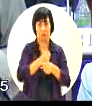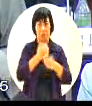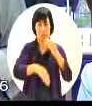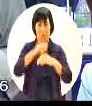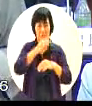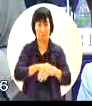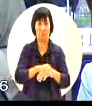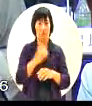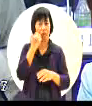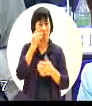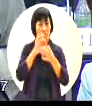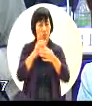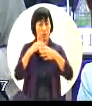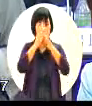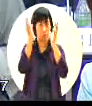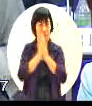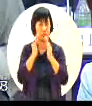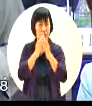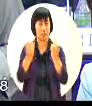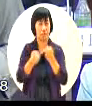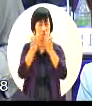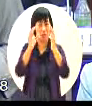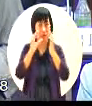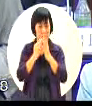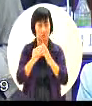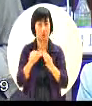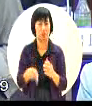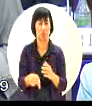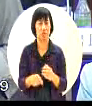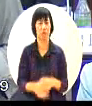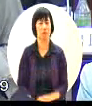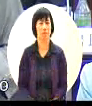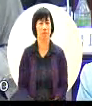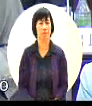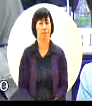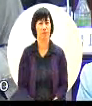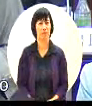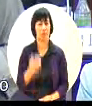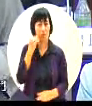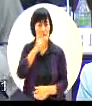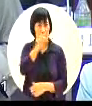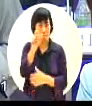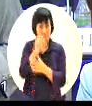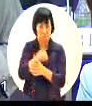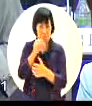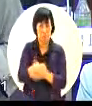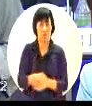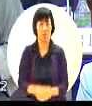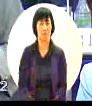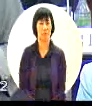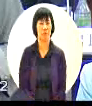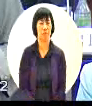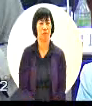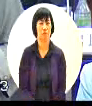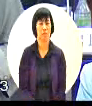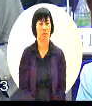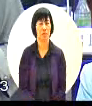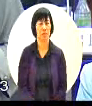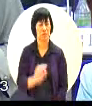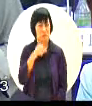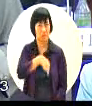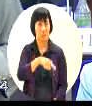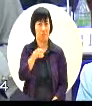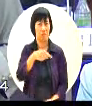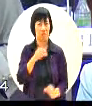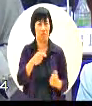都市发展局啊，甲因是安尼，因要做承诺，啊，因拢感觉这甲咱做承诺，就